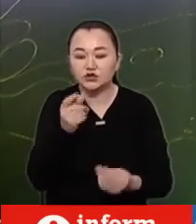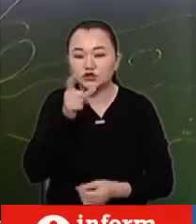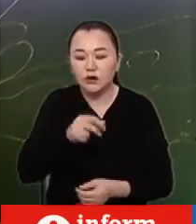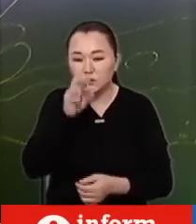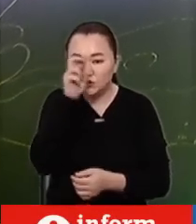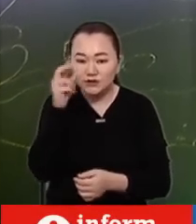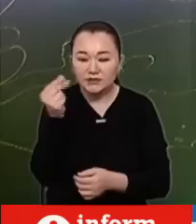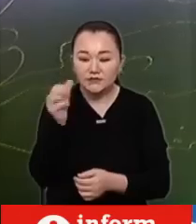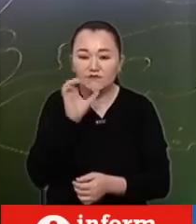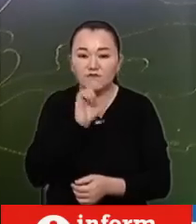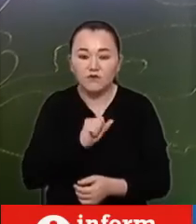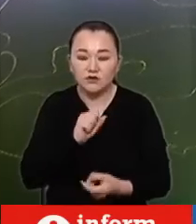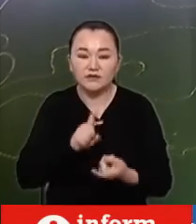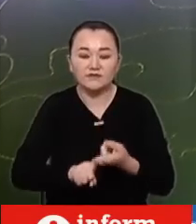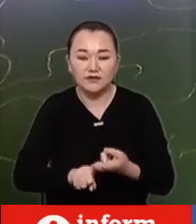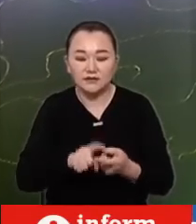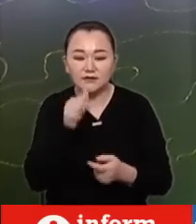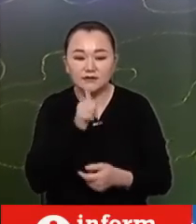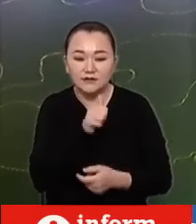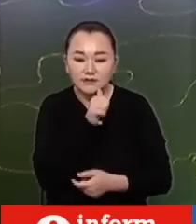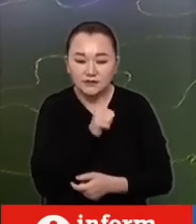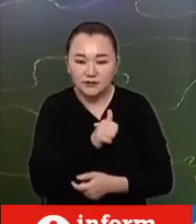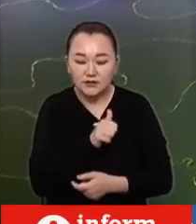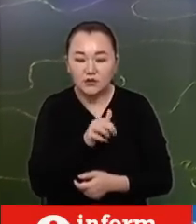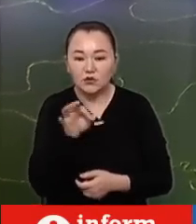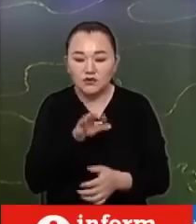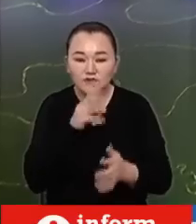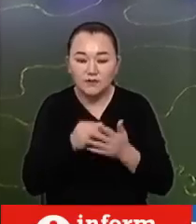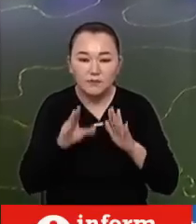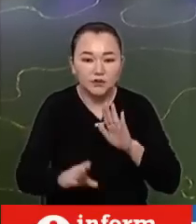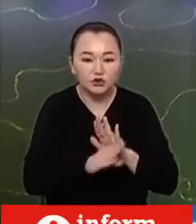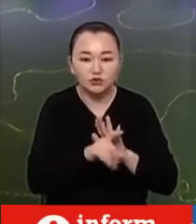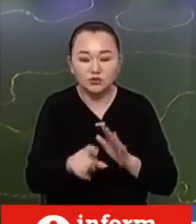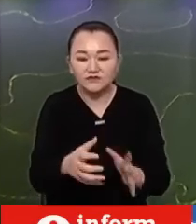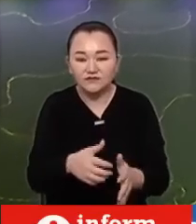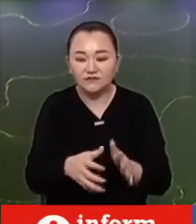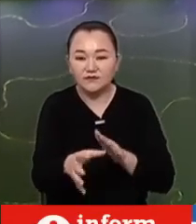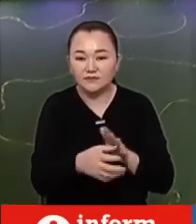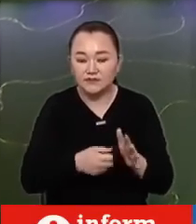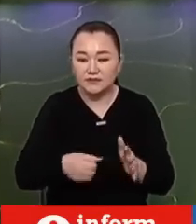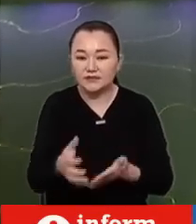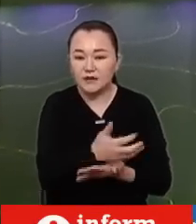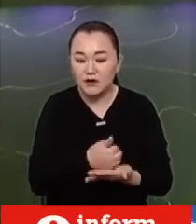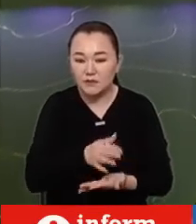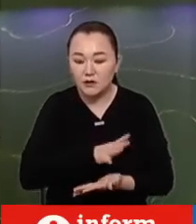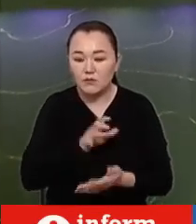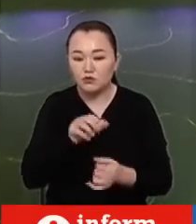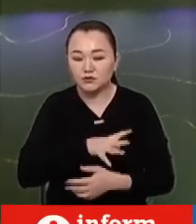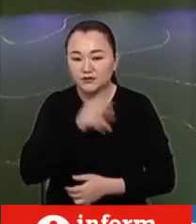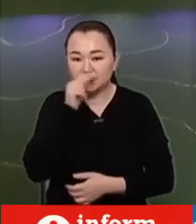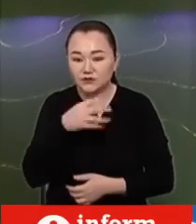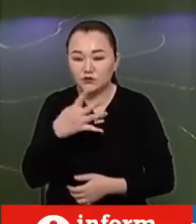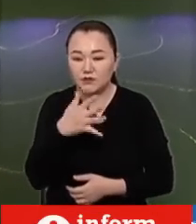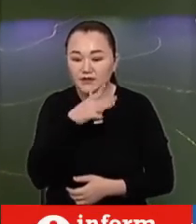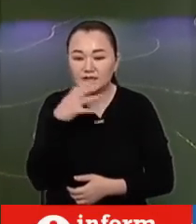бюджет қаражатын жымқыру деректерін жасырған үшін қарамағындағылардан алуы мүмкін деген күдікпен тергелуде. Қазір 45